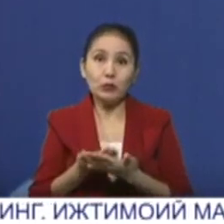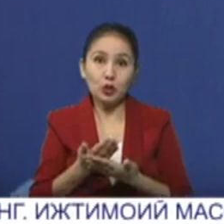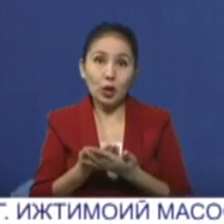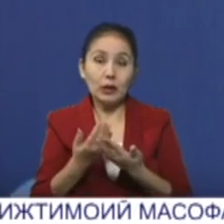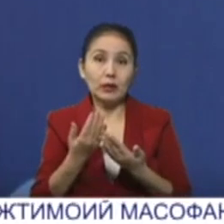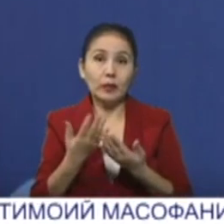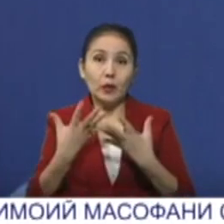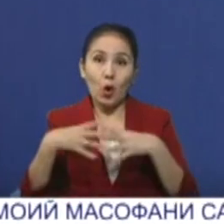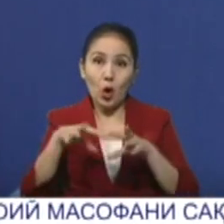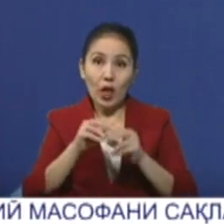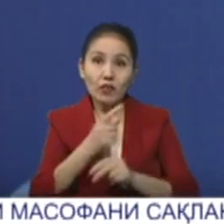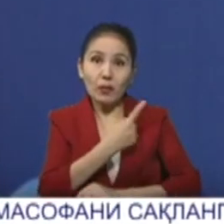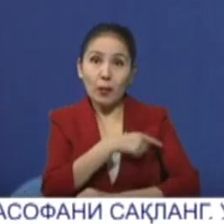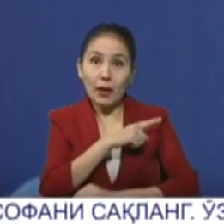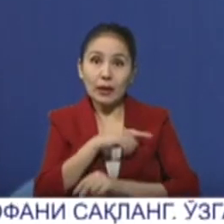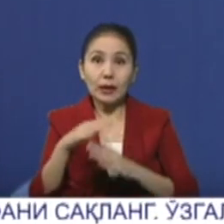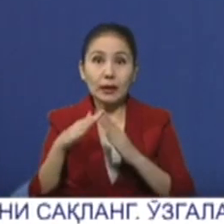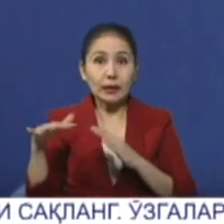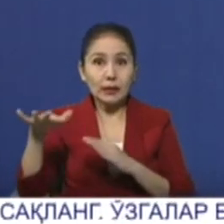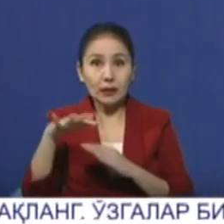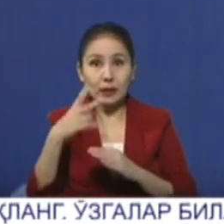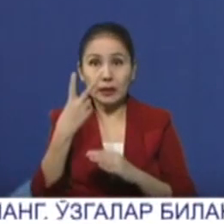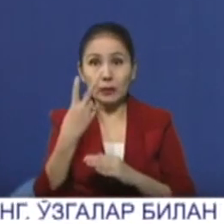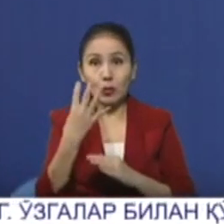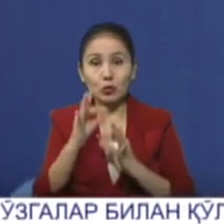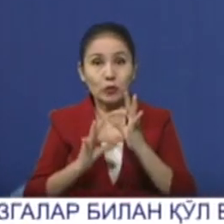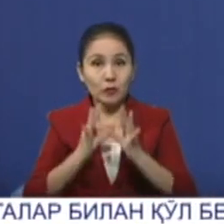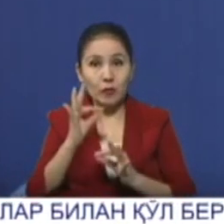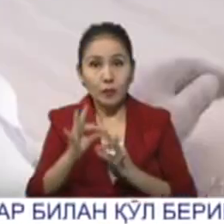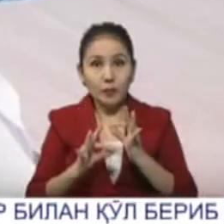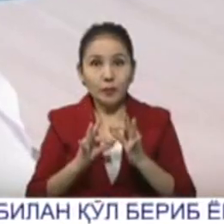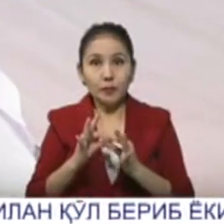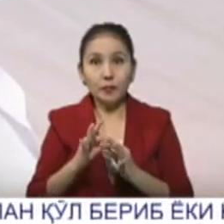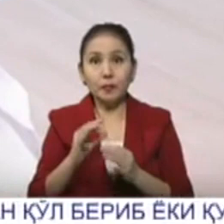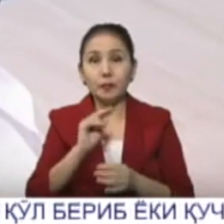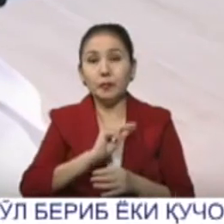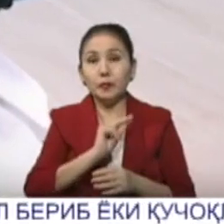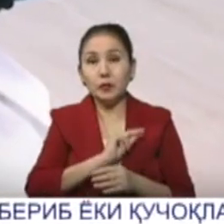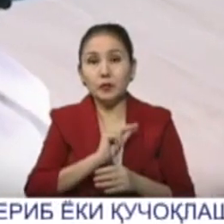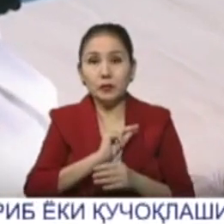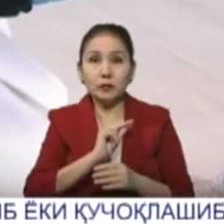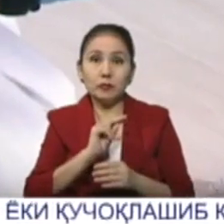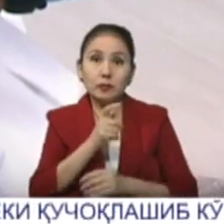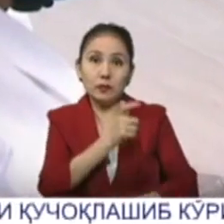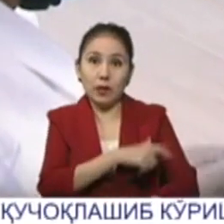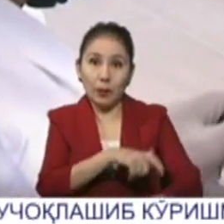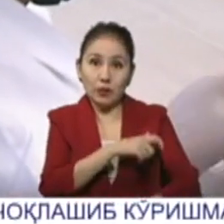bo'lsam, oilaviy poliklinikalarda 24 soat davomida shifokorlarni